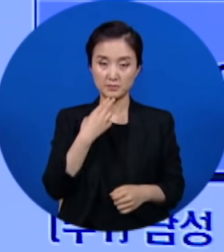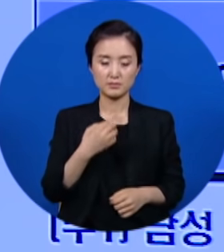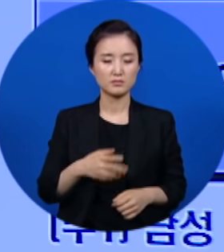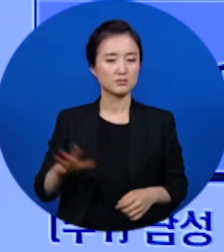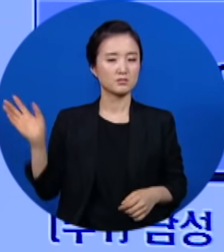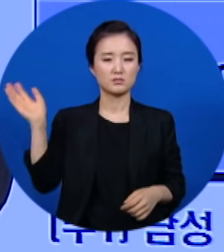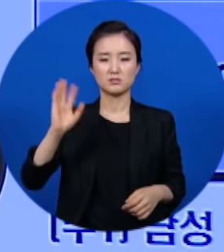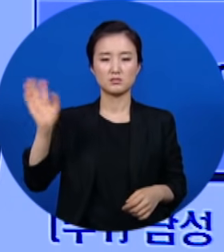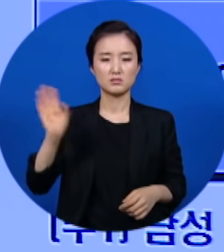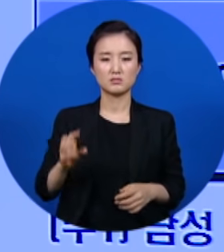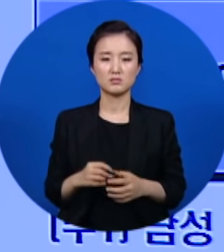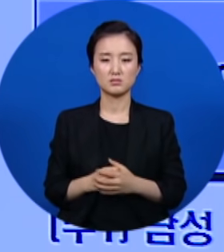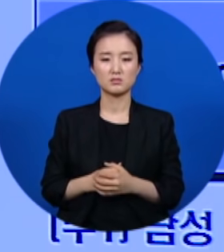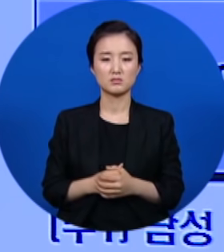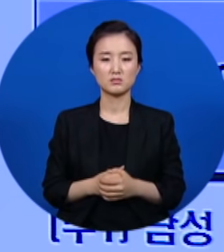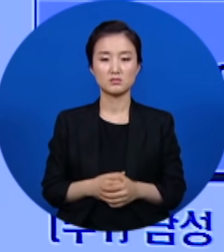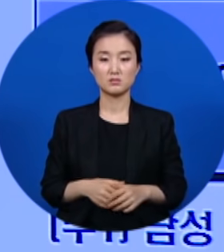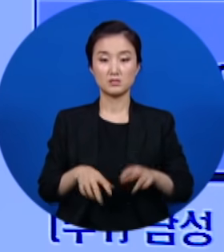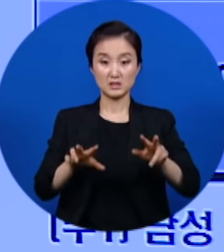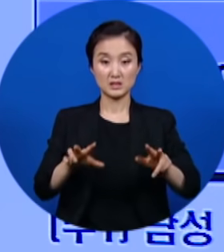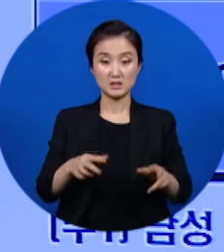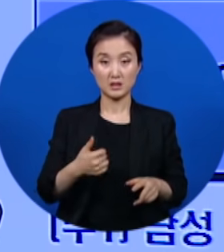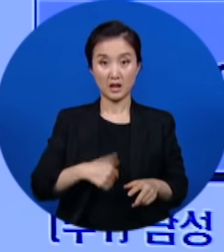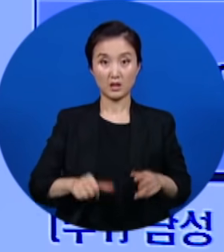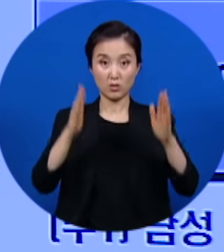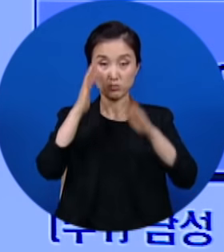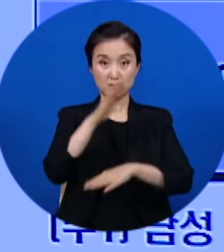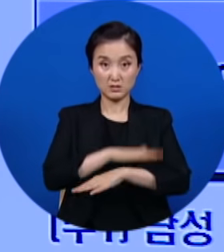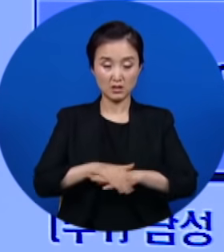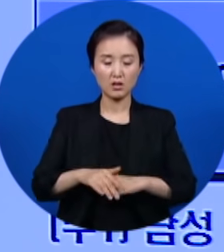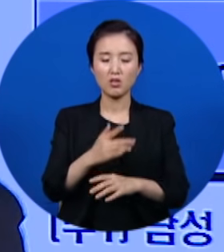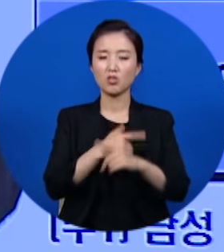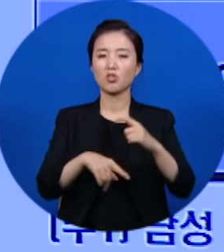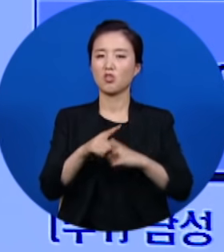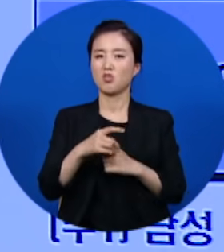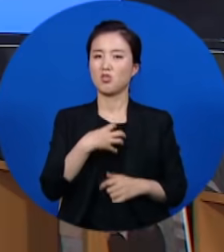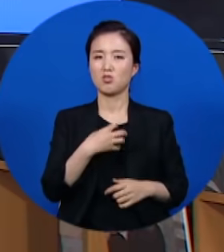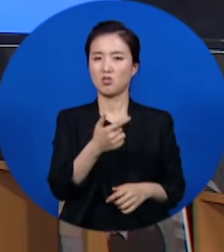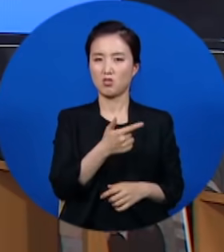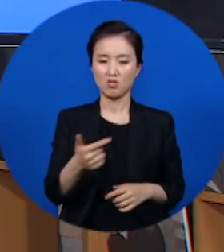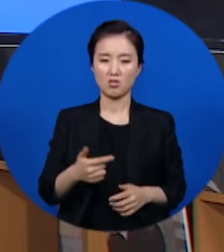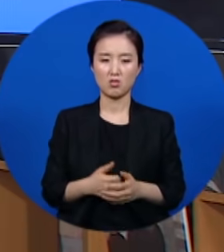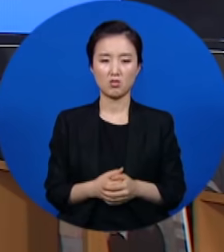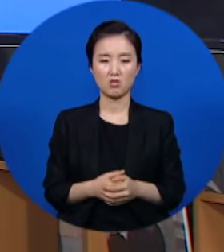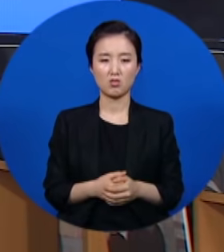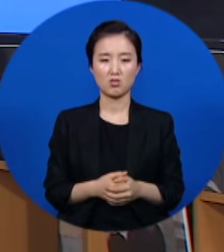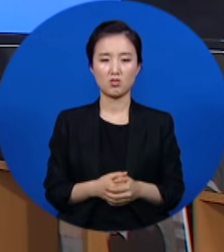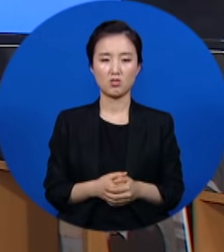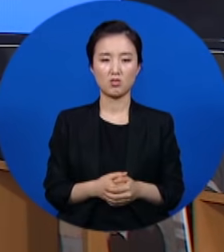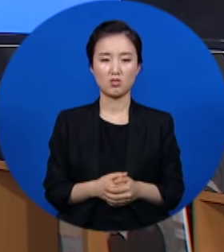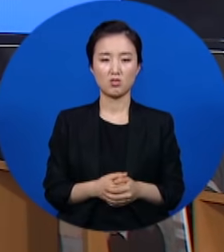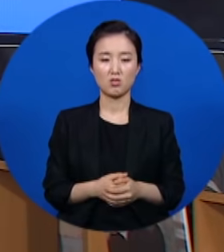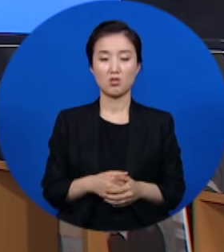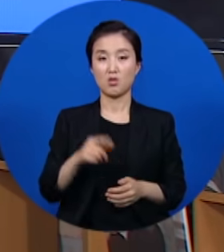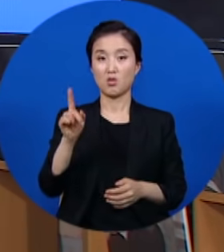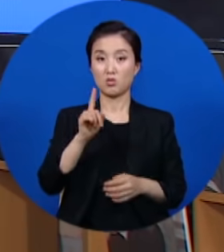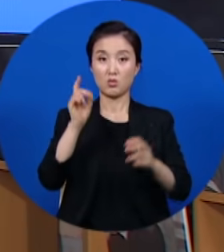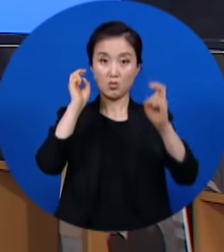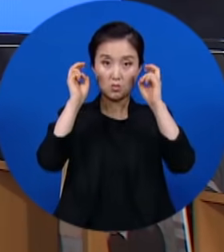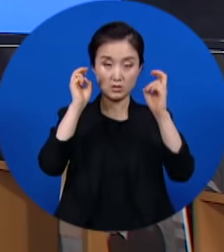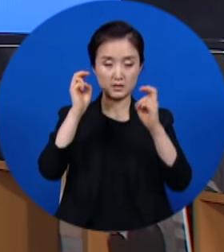말씀입니다 지금 공부 잘하는 애들이 더 걱정이에요 이거를 실합니다 7 안되요 어느 기업에서